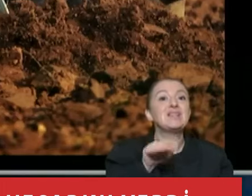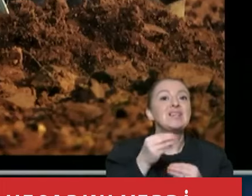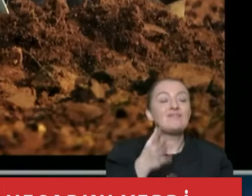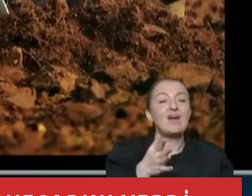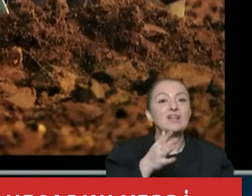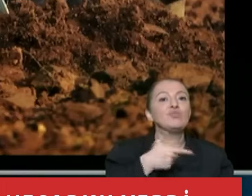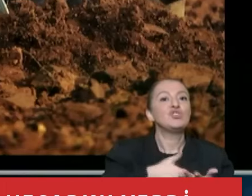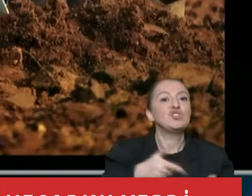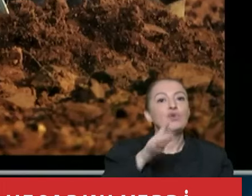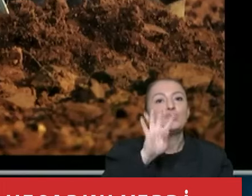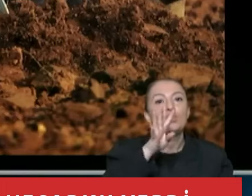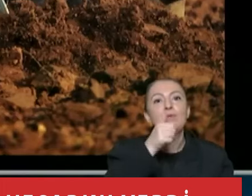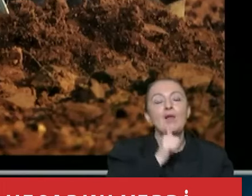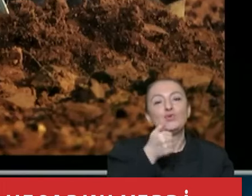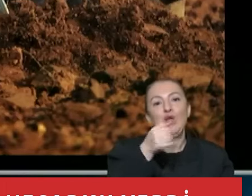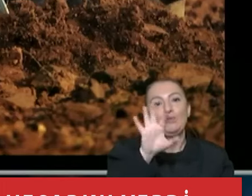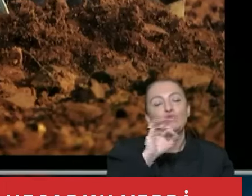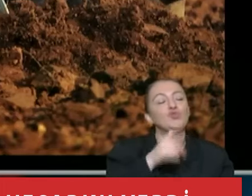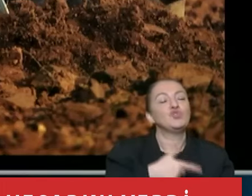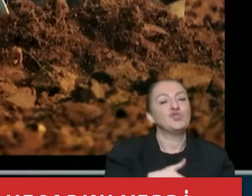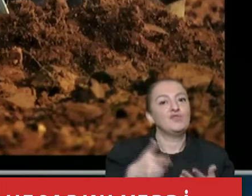4660 Çiftçi